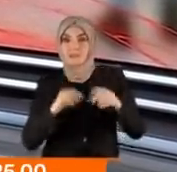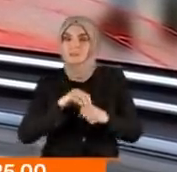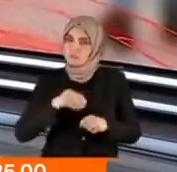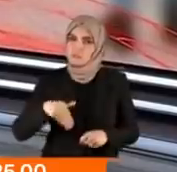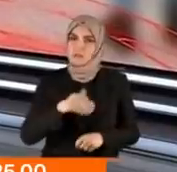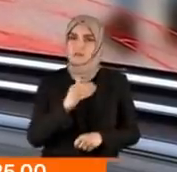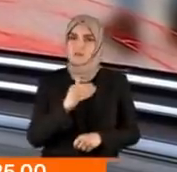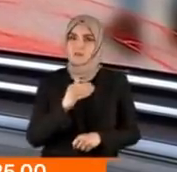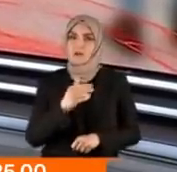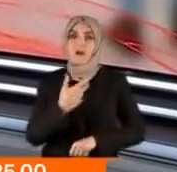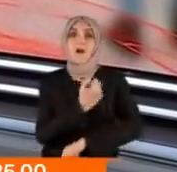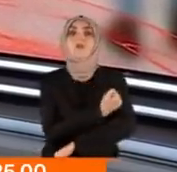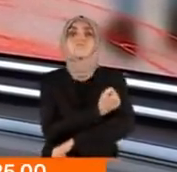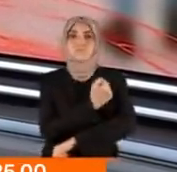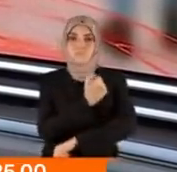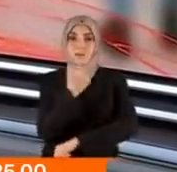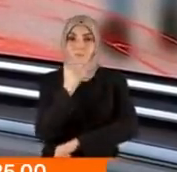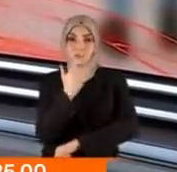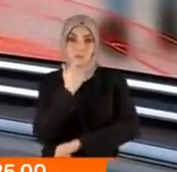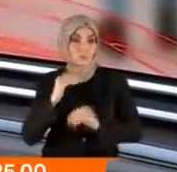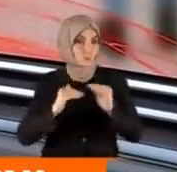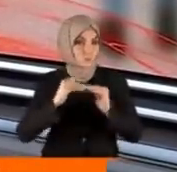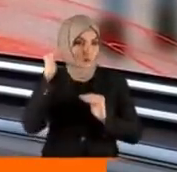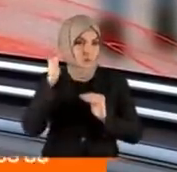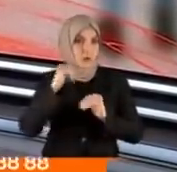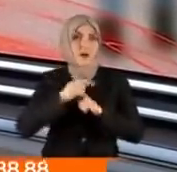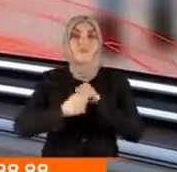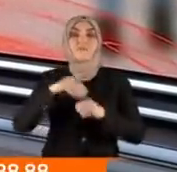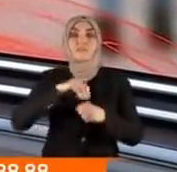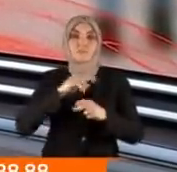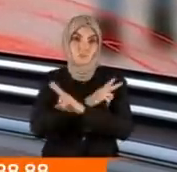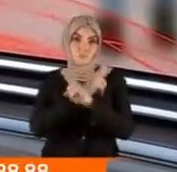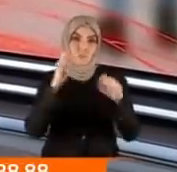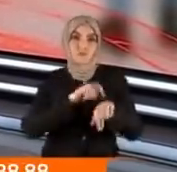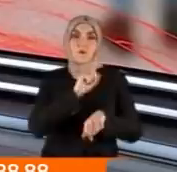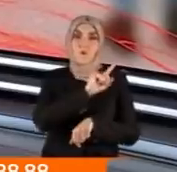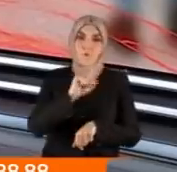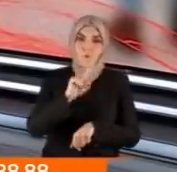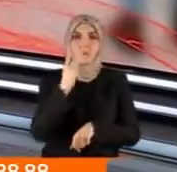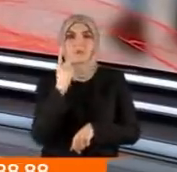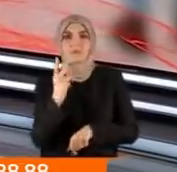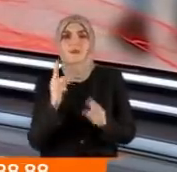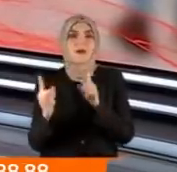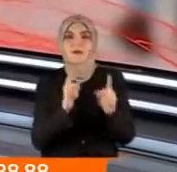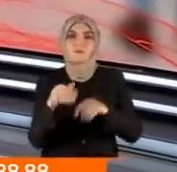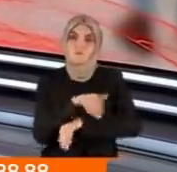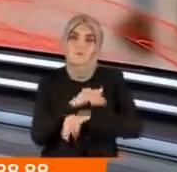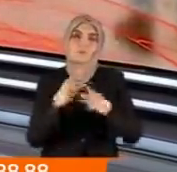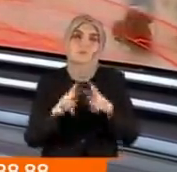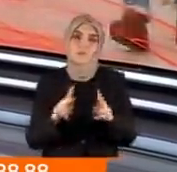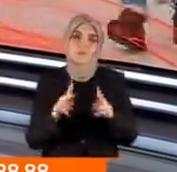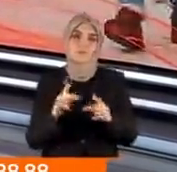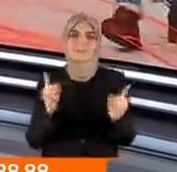Aşı yaptırmayan 65 yaş üstü ise hafta içi saat 10 ila 14 arasında sokağa çıkabilecek.